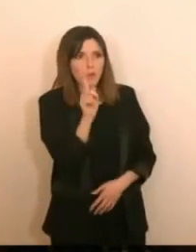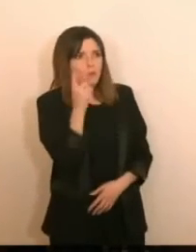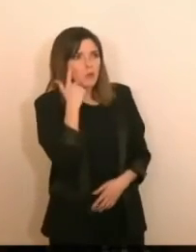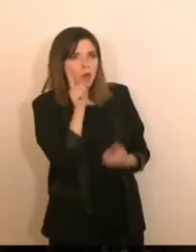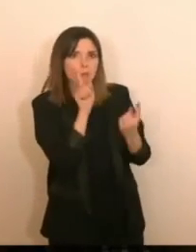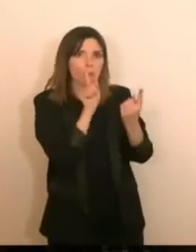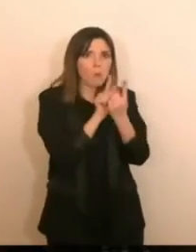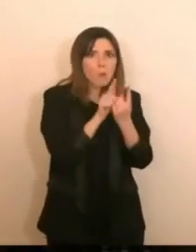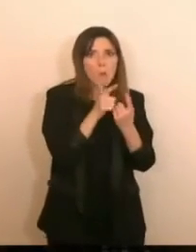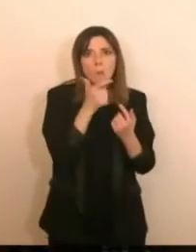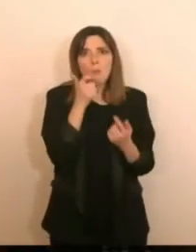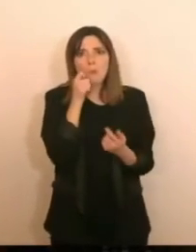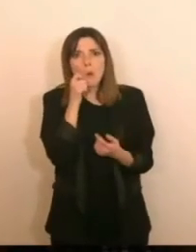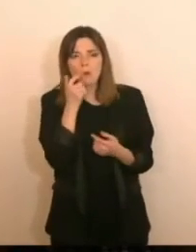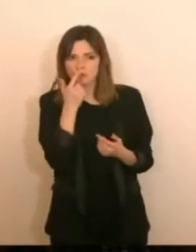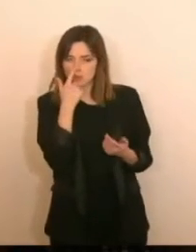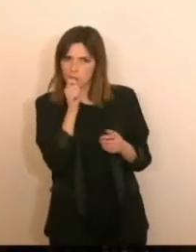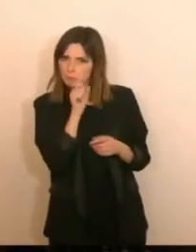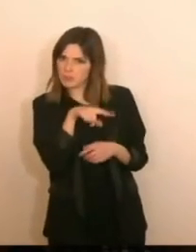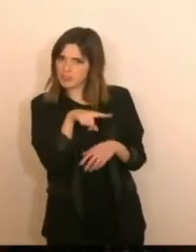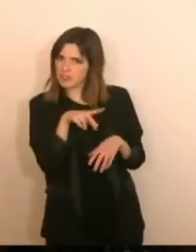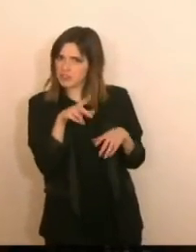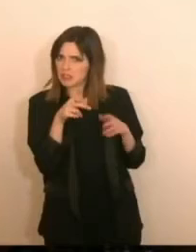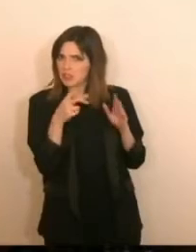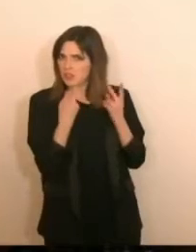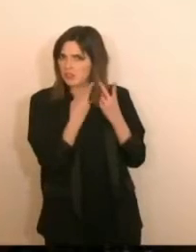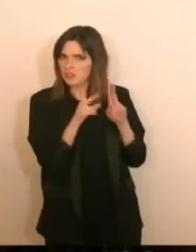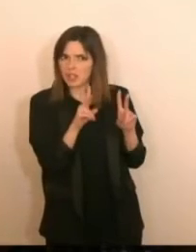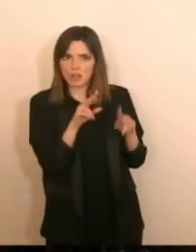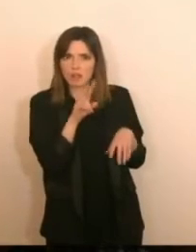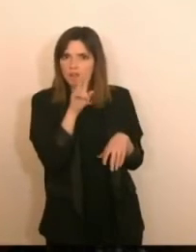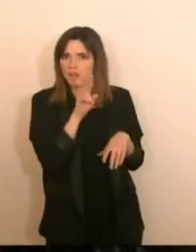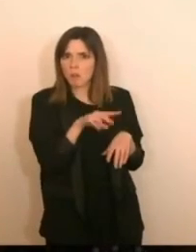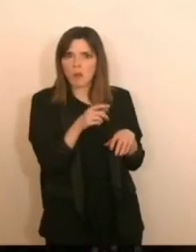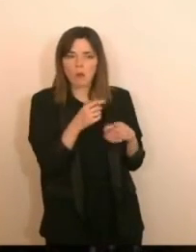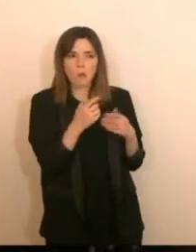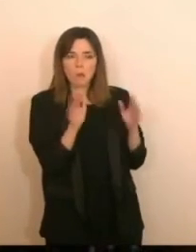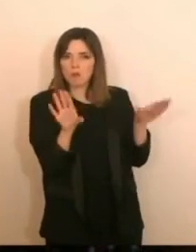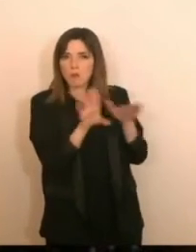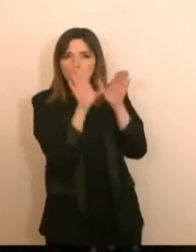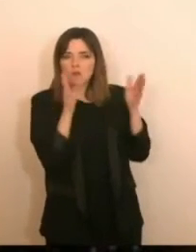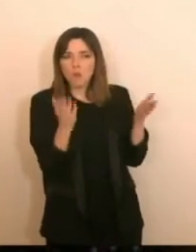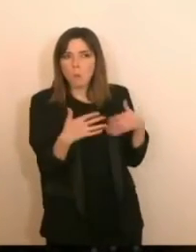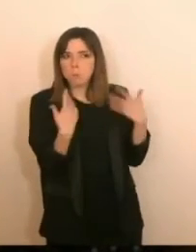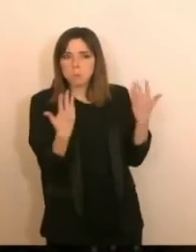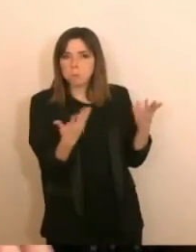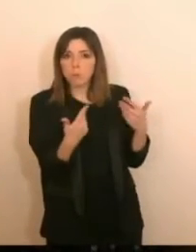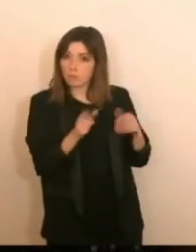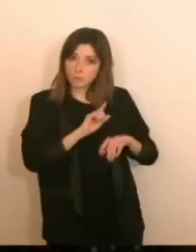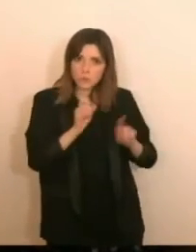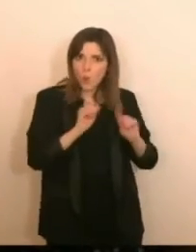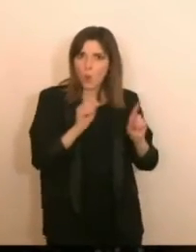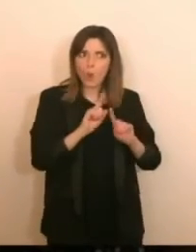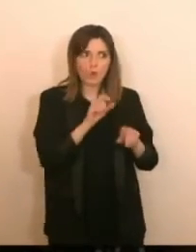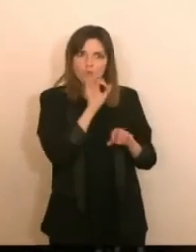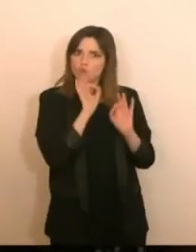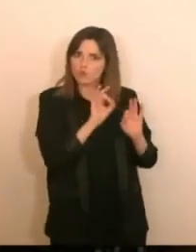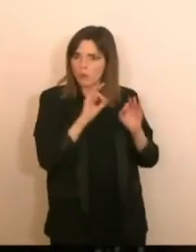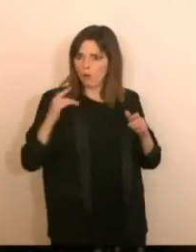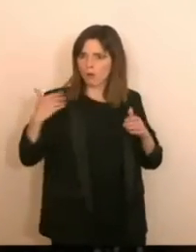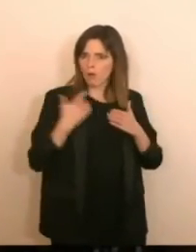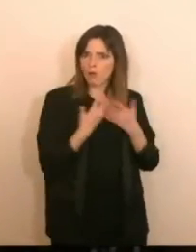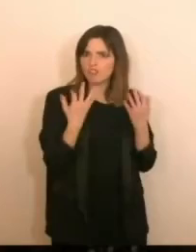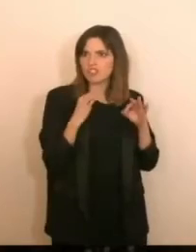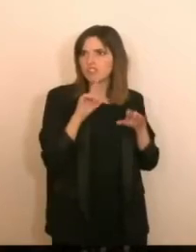soyons honnêtes on peut dire que nantes fait partie de ces villes qui se sont considérablement développées ces dix vingt trente dernières années il ya peut-être